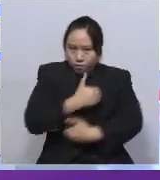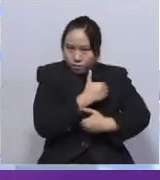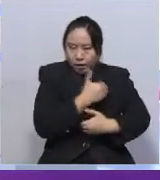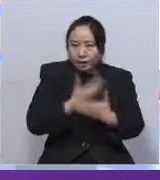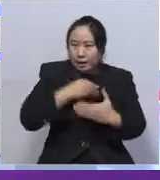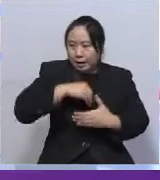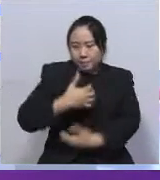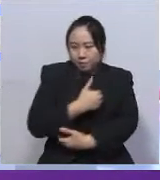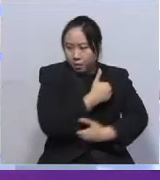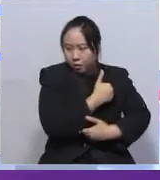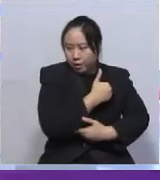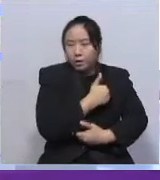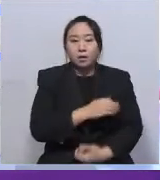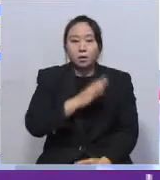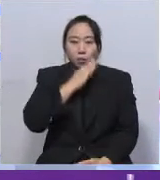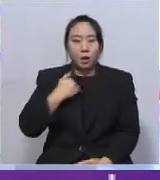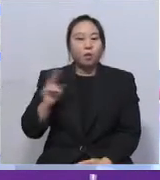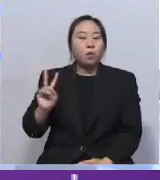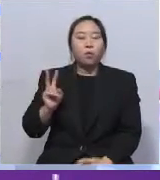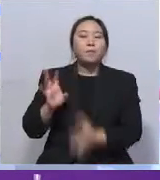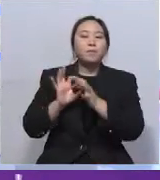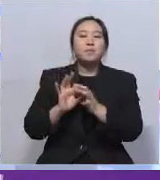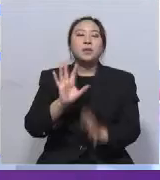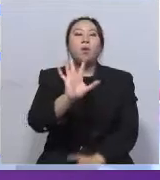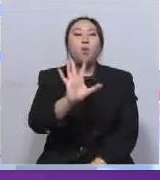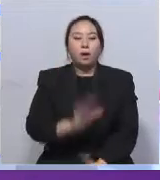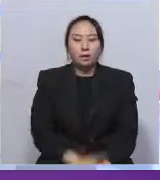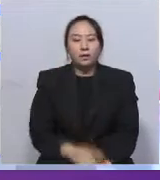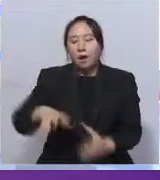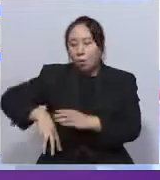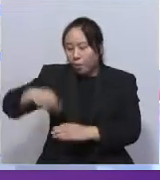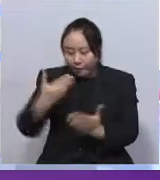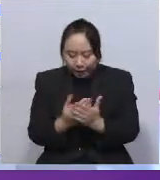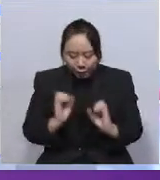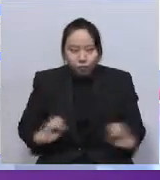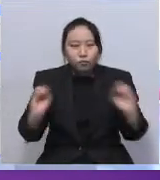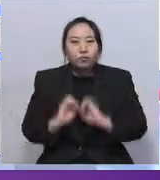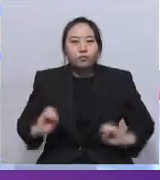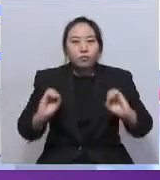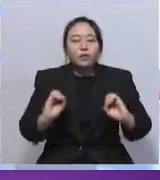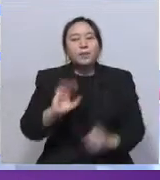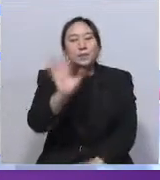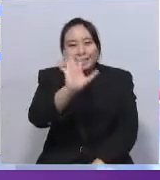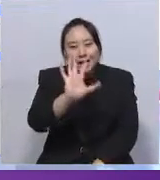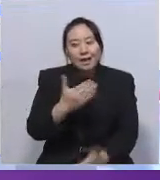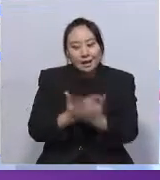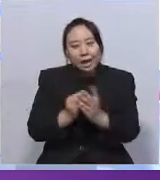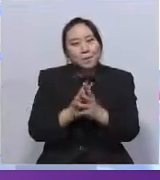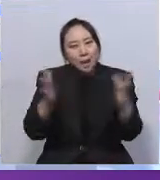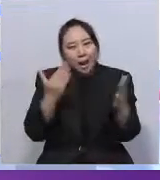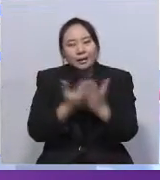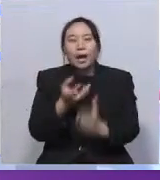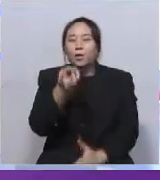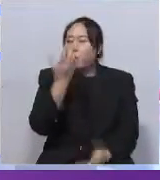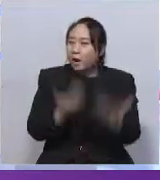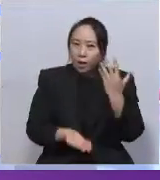ารู้ว่ามีเงินอยู่เยอะนะคะแต่ถ้าเราสองคนเนี่ยไม่ต้องห่วง คือเขามาล้วงไว้ไม่มีเงินเลย ไม่มีเงิน จะใช่ถึงจะมีเงินมากเงินน้อย